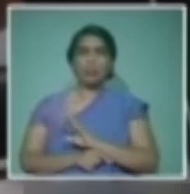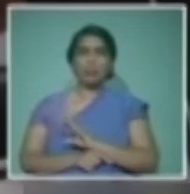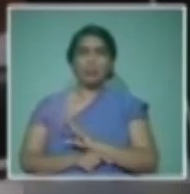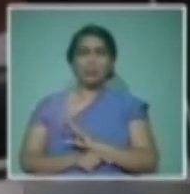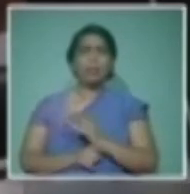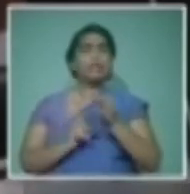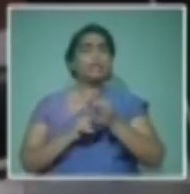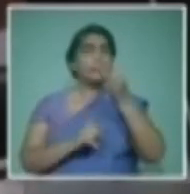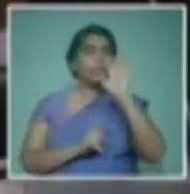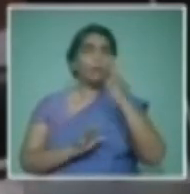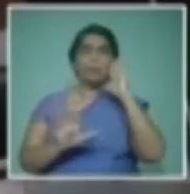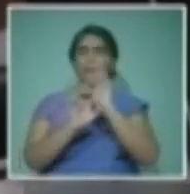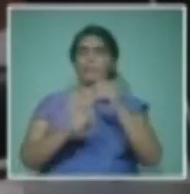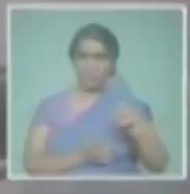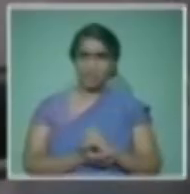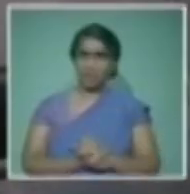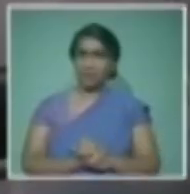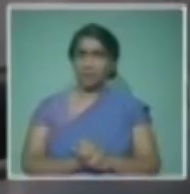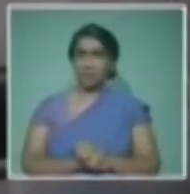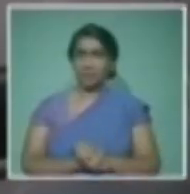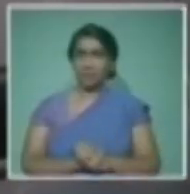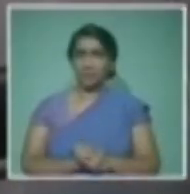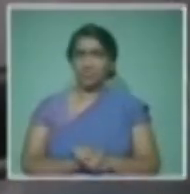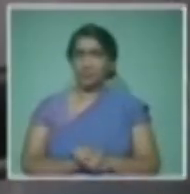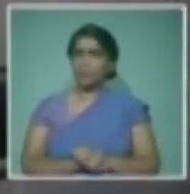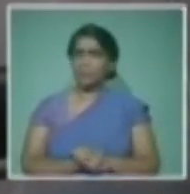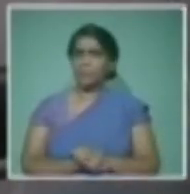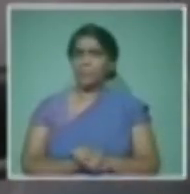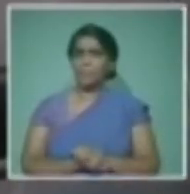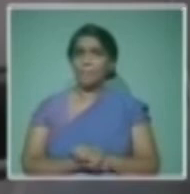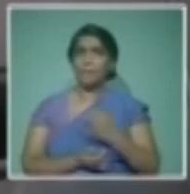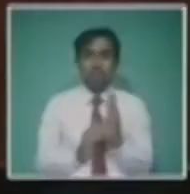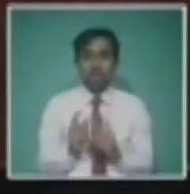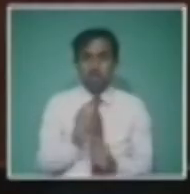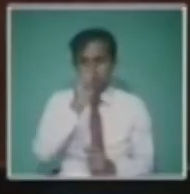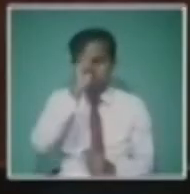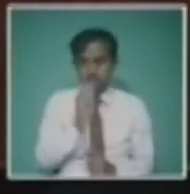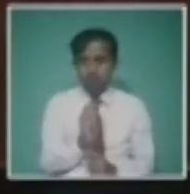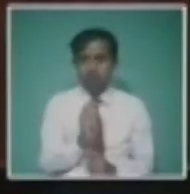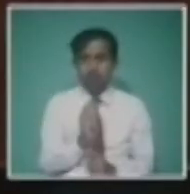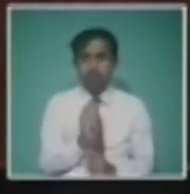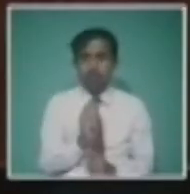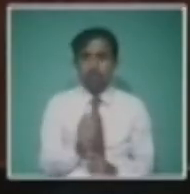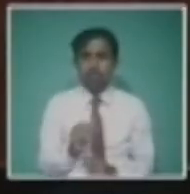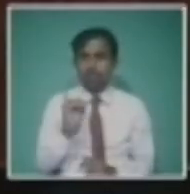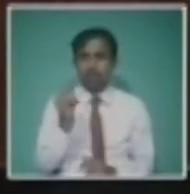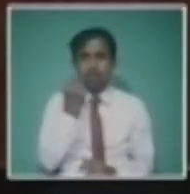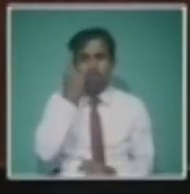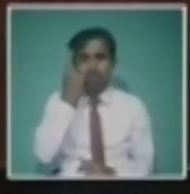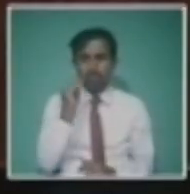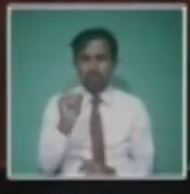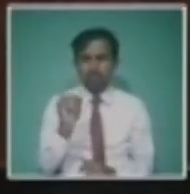මොකද්ද ජනාධිපතිතුමාගේ ප්‍රකාශයක් ගැන විවාදයක් කරන්න. මේක පොදු ජන පෙරමුණේ ලේකම්ගේ සල්ලිද මේ පුච්චන්නේ මේක වැරදි මතයක්